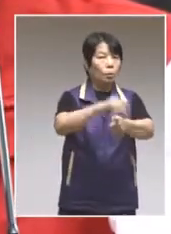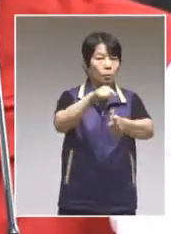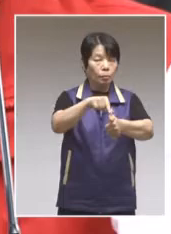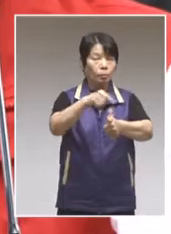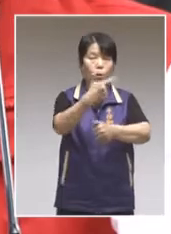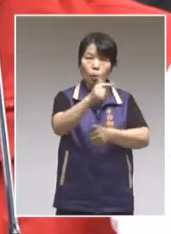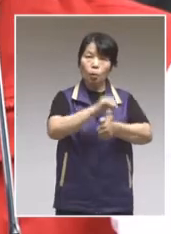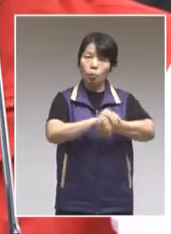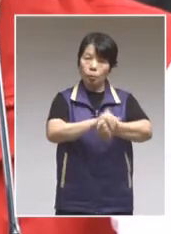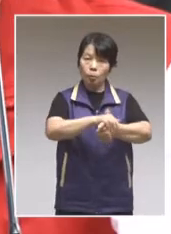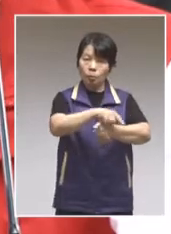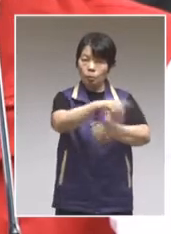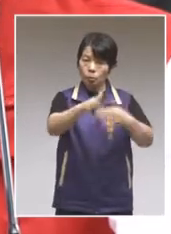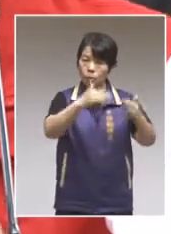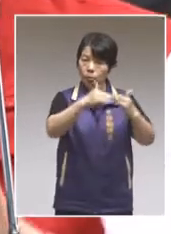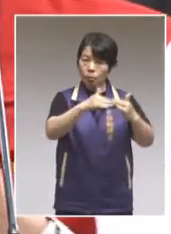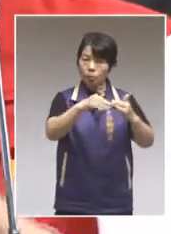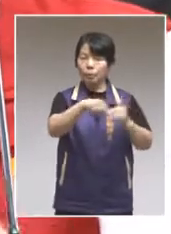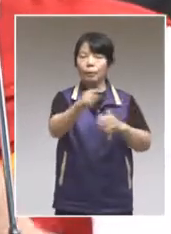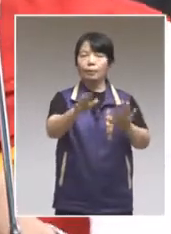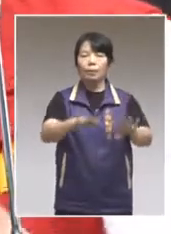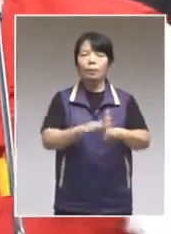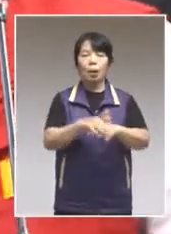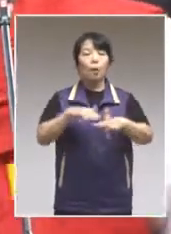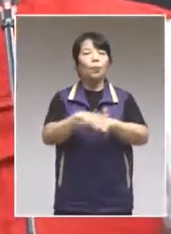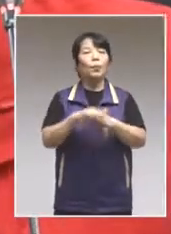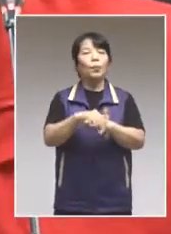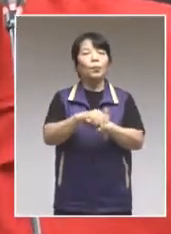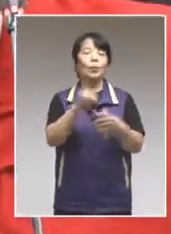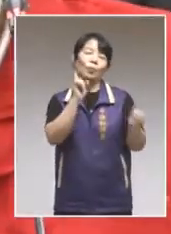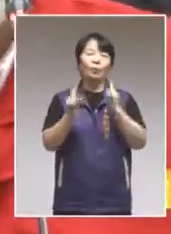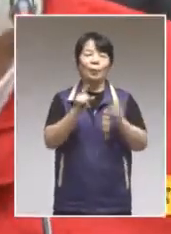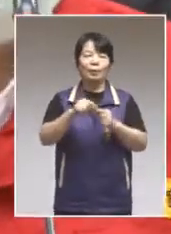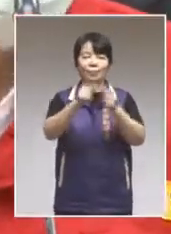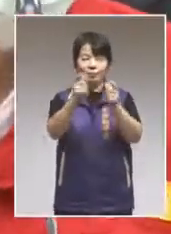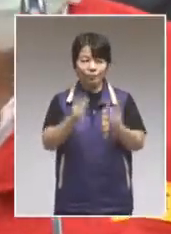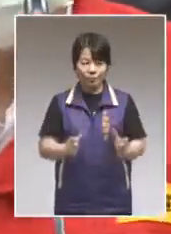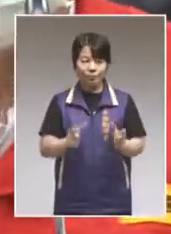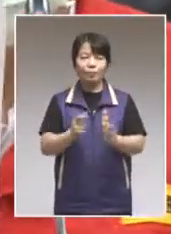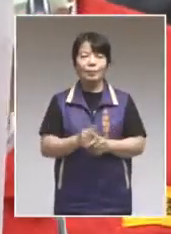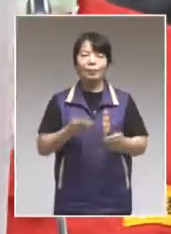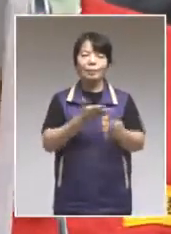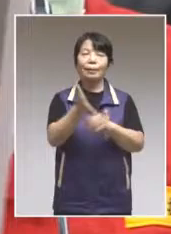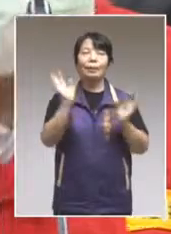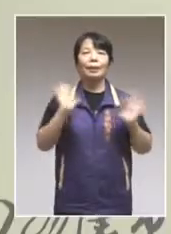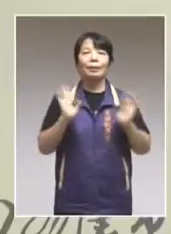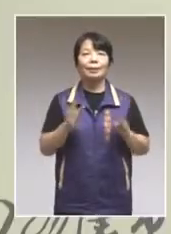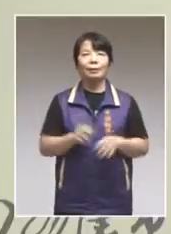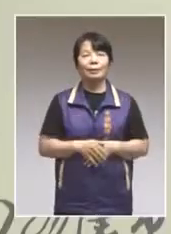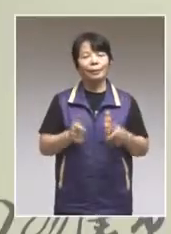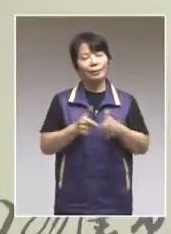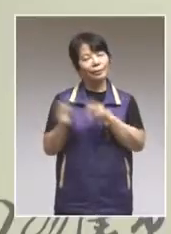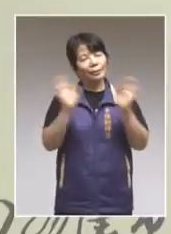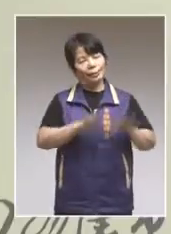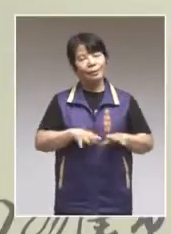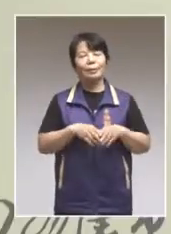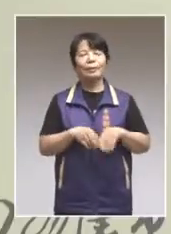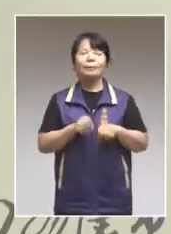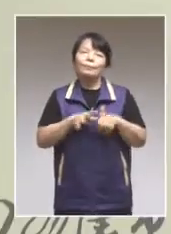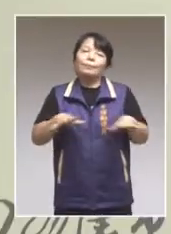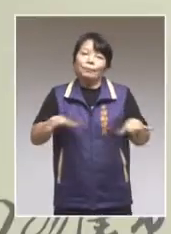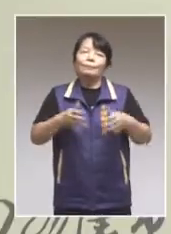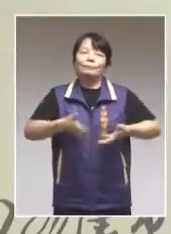准备一些布偶来让我们的小朋友能够心情能够舒缓